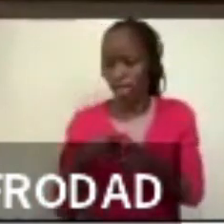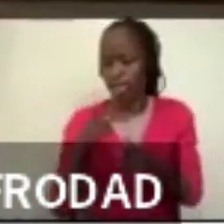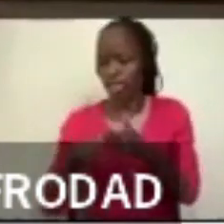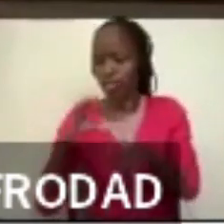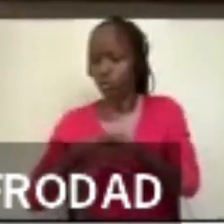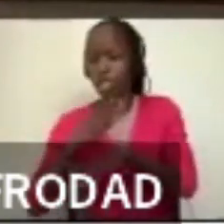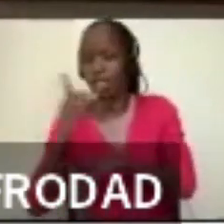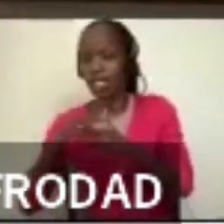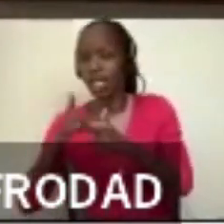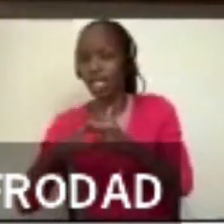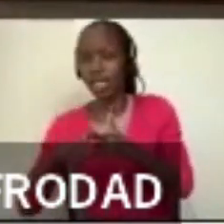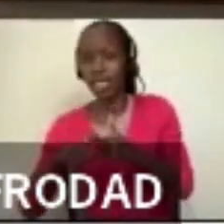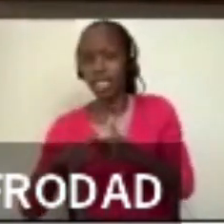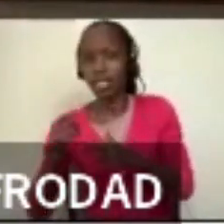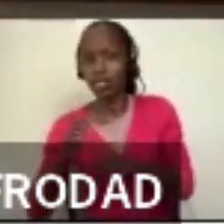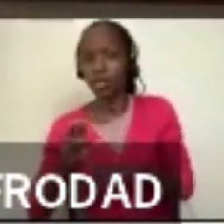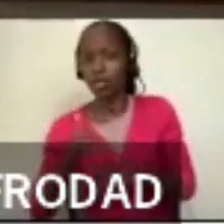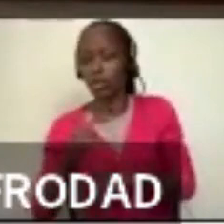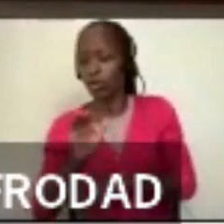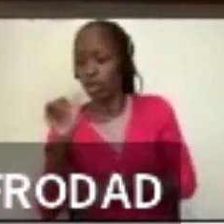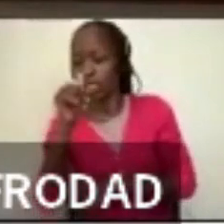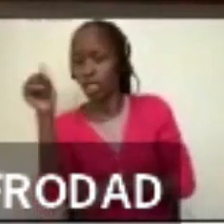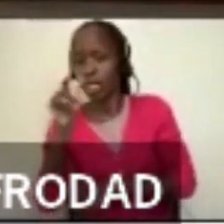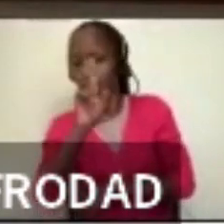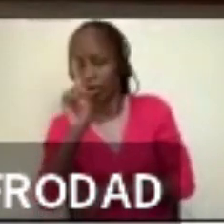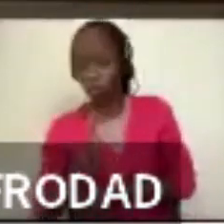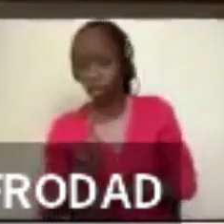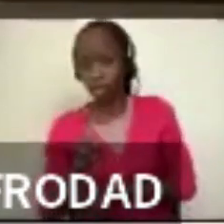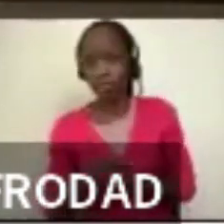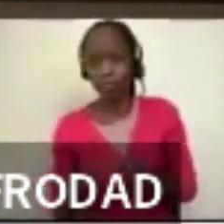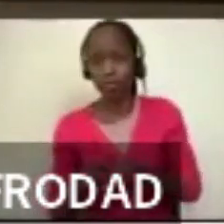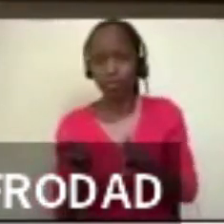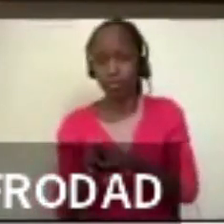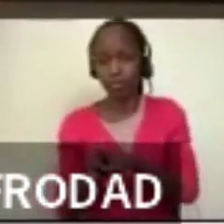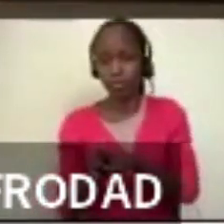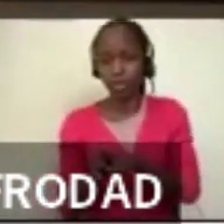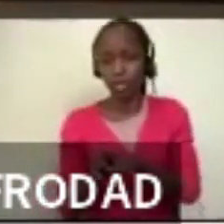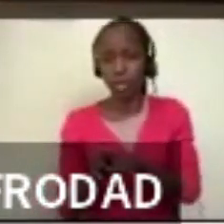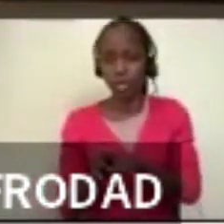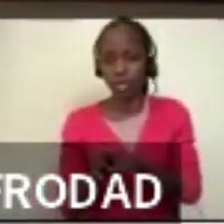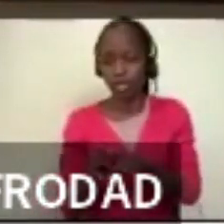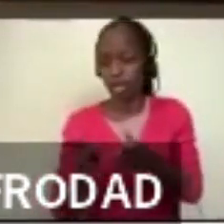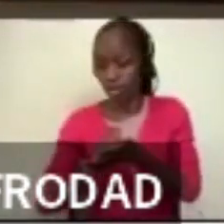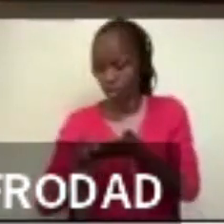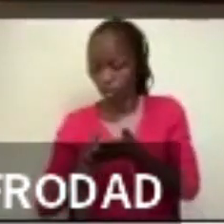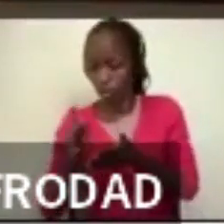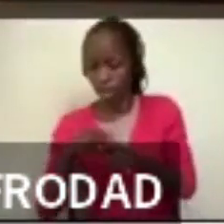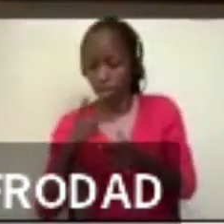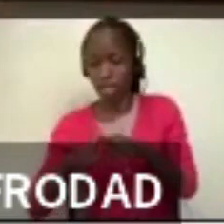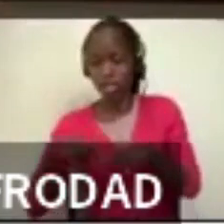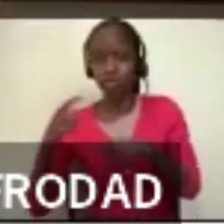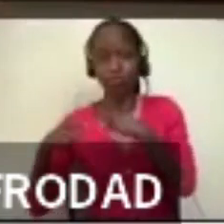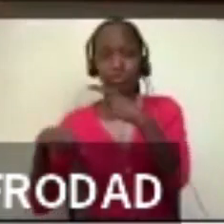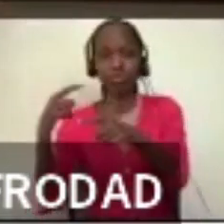article. Celui-là, il a été primé à Accra, je crois lors des WAMECA, des West African